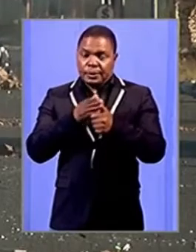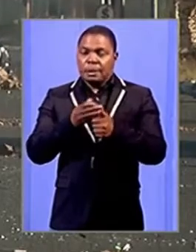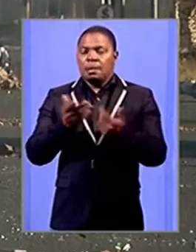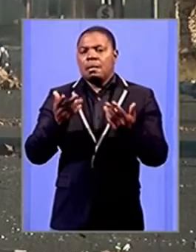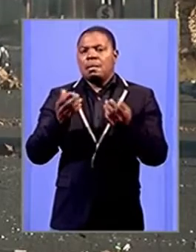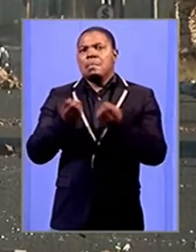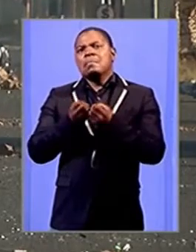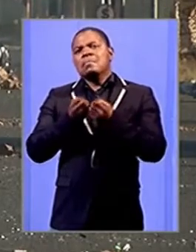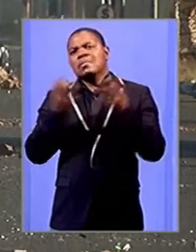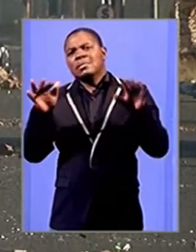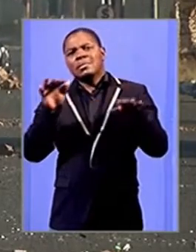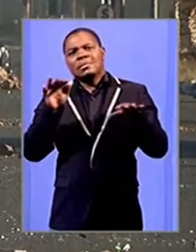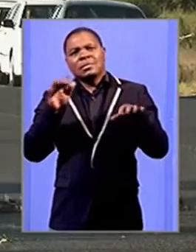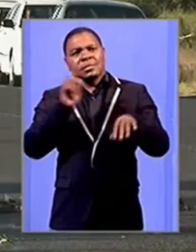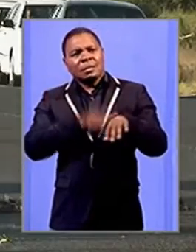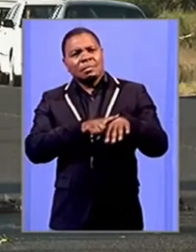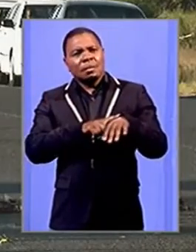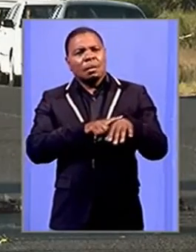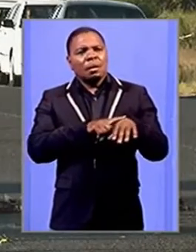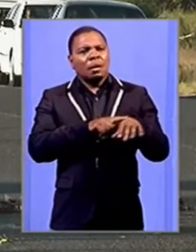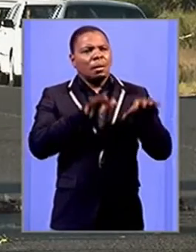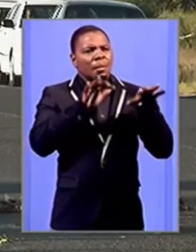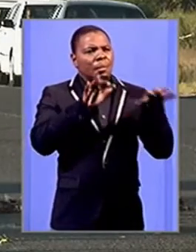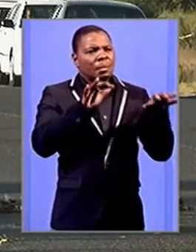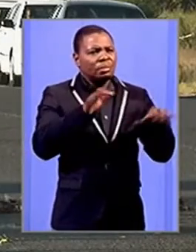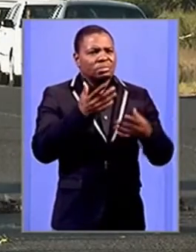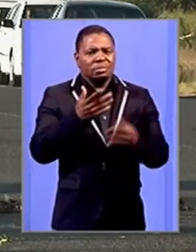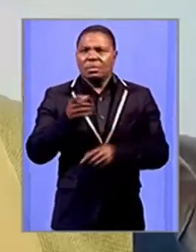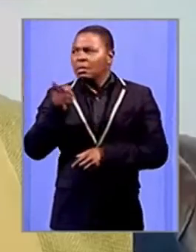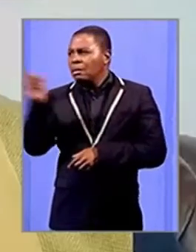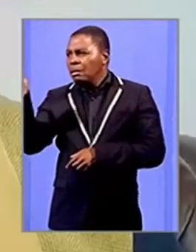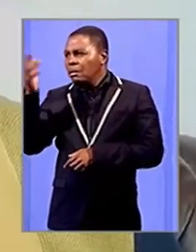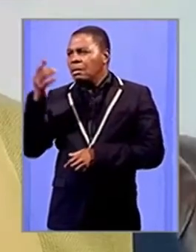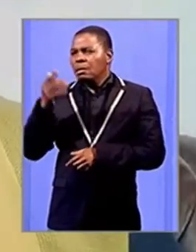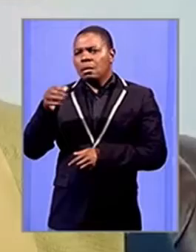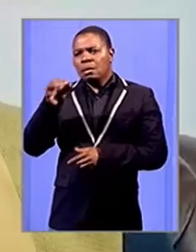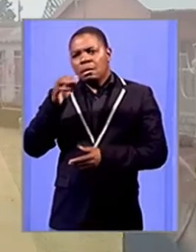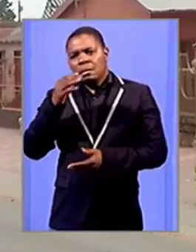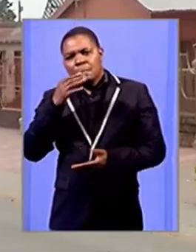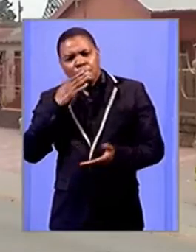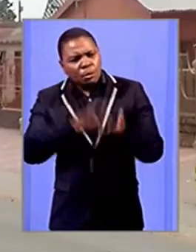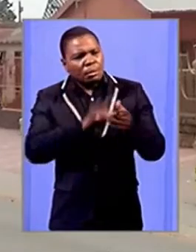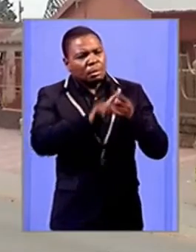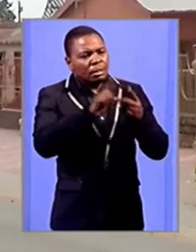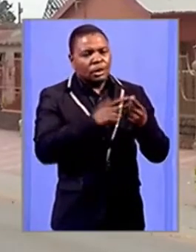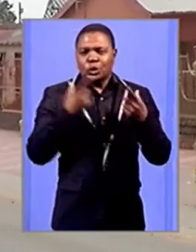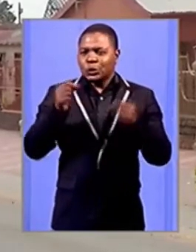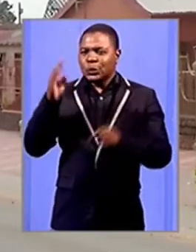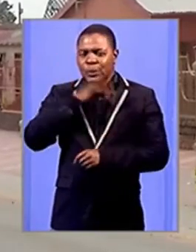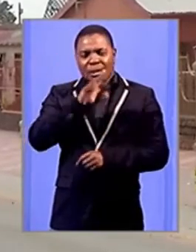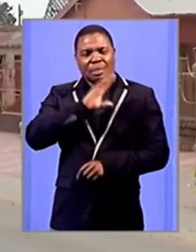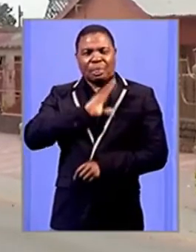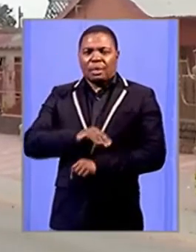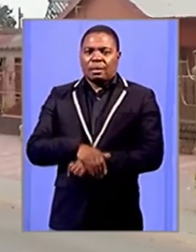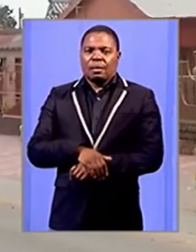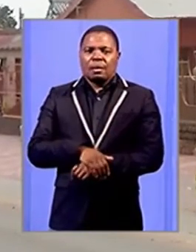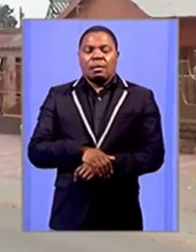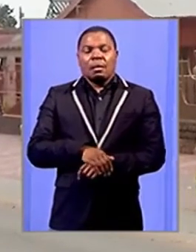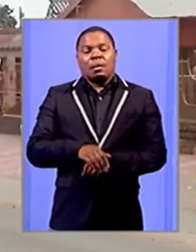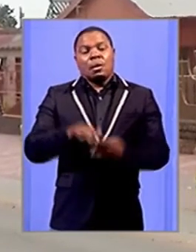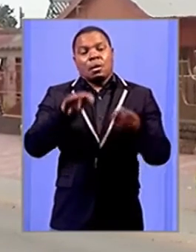fitlela hore batho ba se ba lapile ka ditshepiso tse ileng hore ha di phethahatswe. Baahi ka hare ho masepala wa